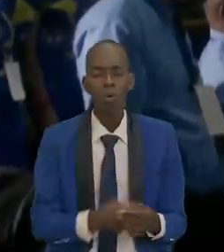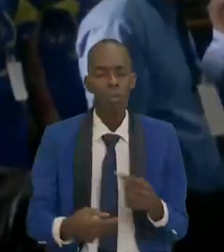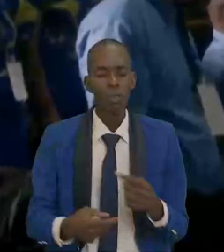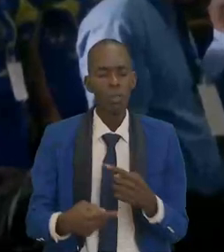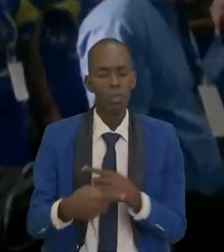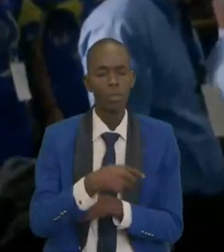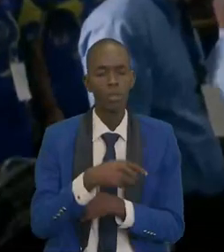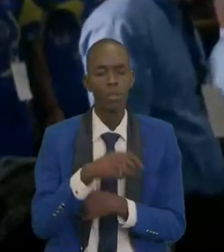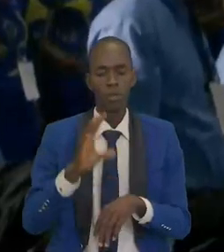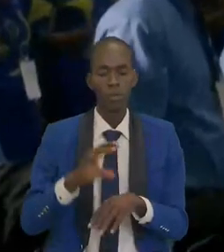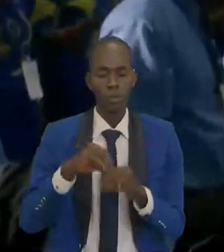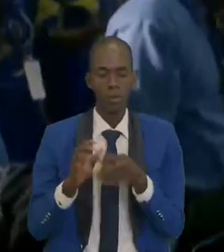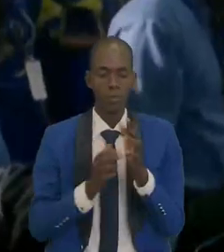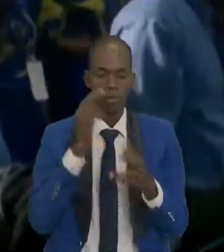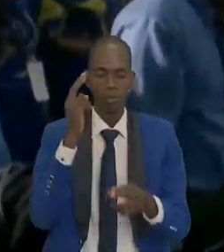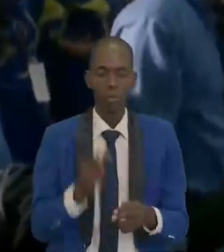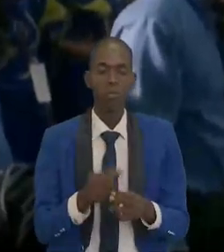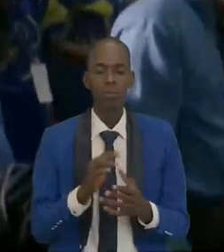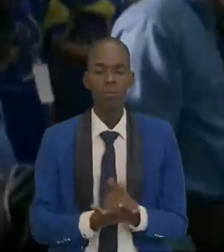l'Église au nom de Jésus.